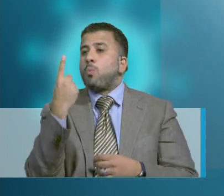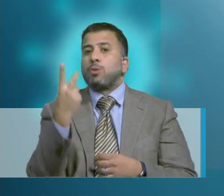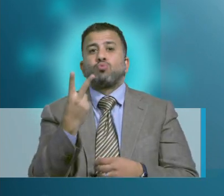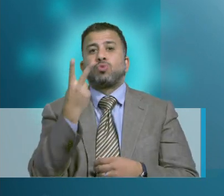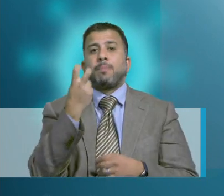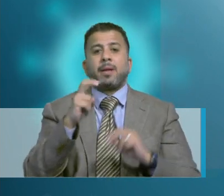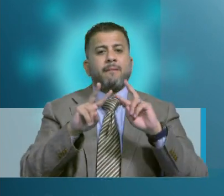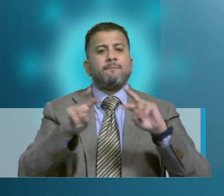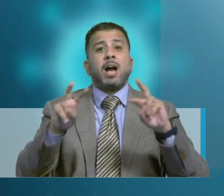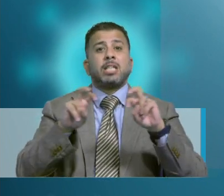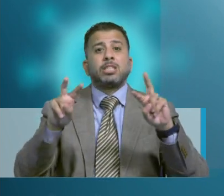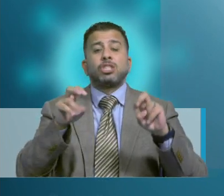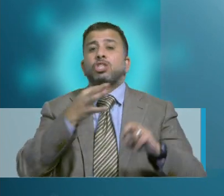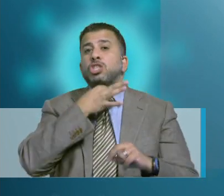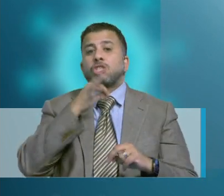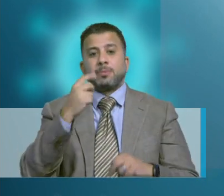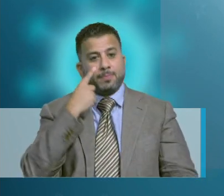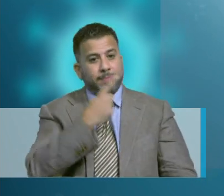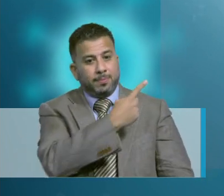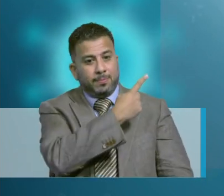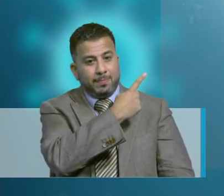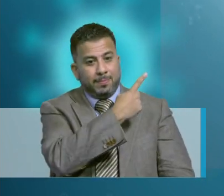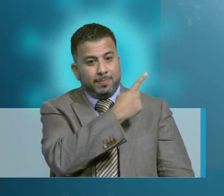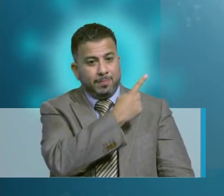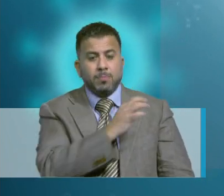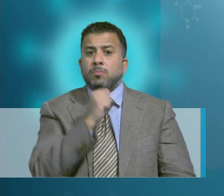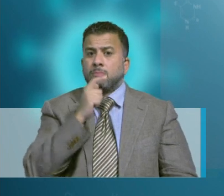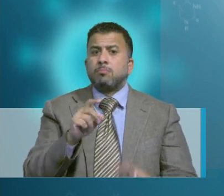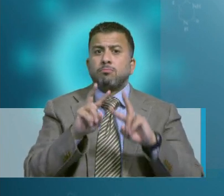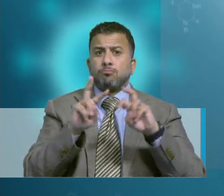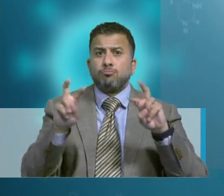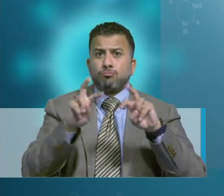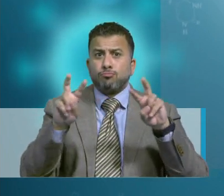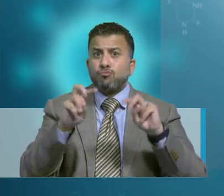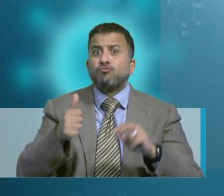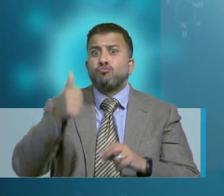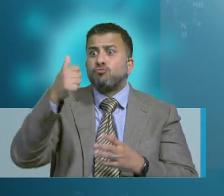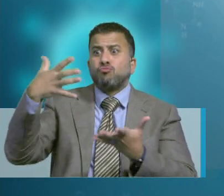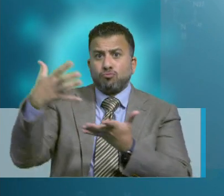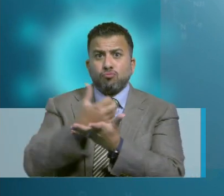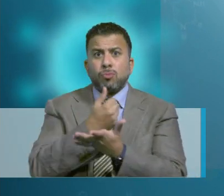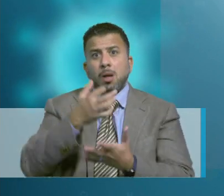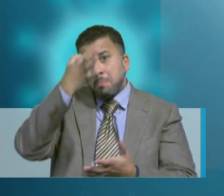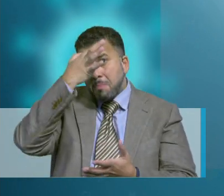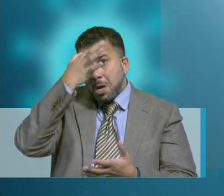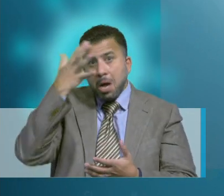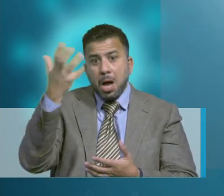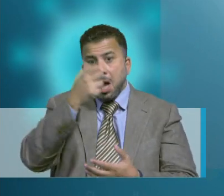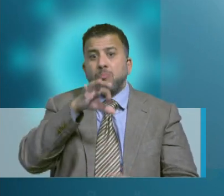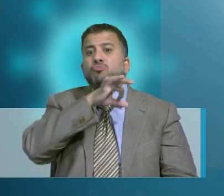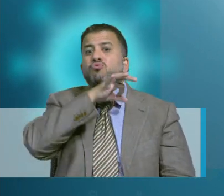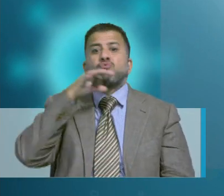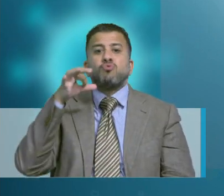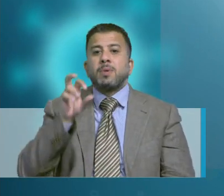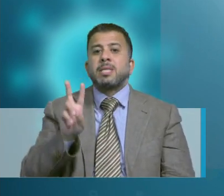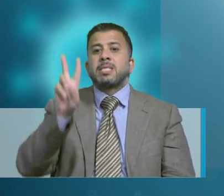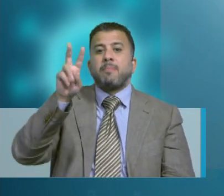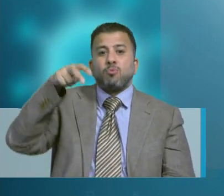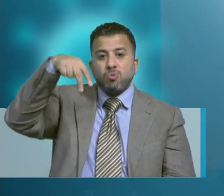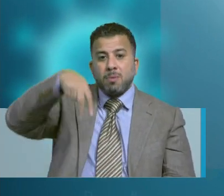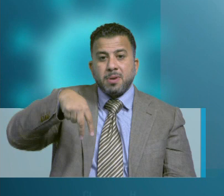348,771 فحصا جديدا لفيروس كوفيد-19. كشفت هذه الفحوص عن 987 حالة إصابة